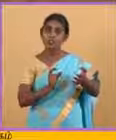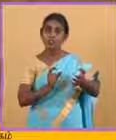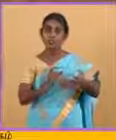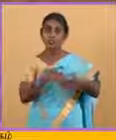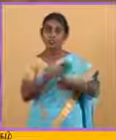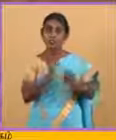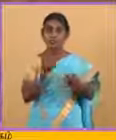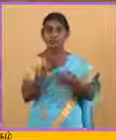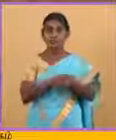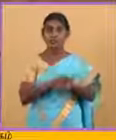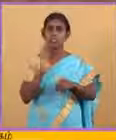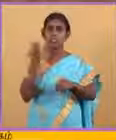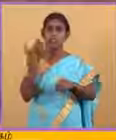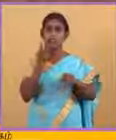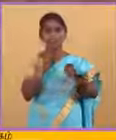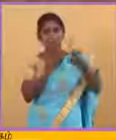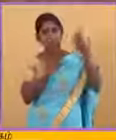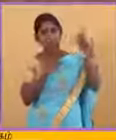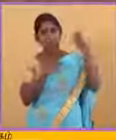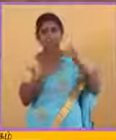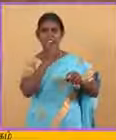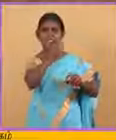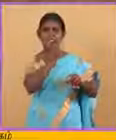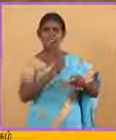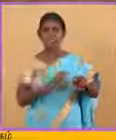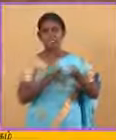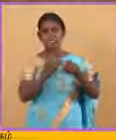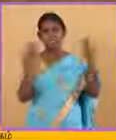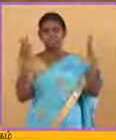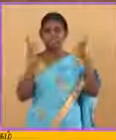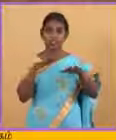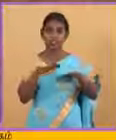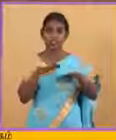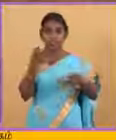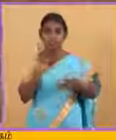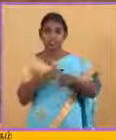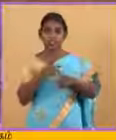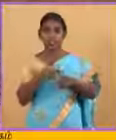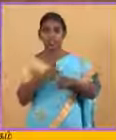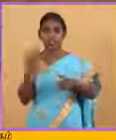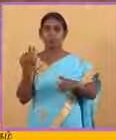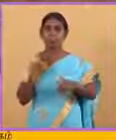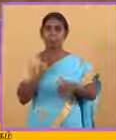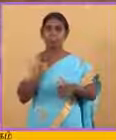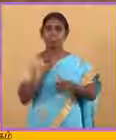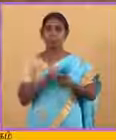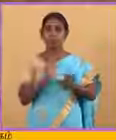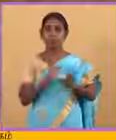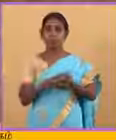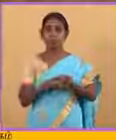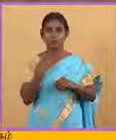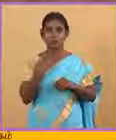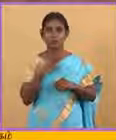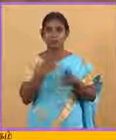தான் நிறைய இருக்கே சொற்கள், அதையே படிக்க முடியாத அளவுக்கு இருக்குது. இனி எதுக்கு சொற்கள் அப்படின்னு நீங்கள் கேட்கலாம். அதுக்கு ஒரு